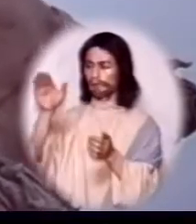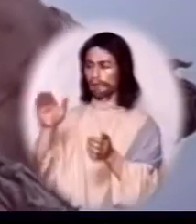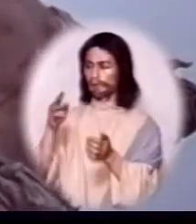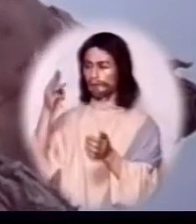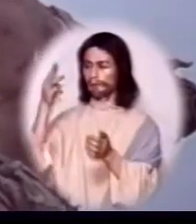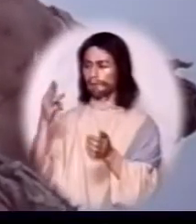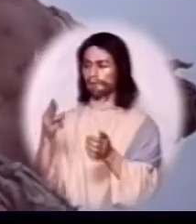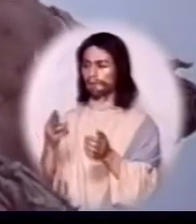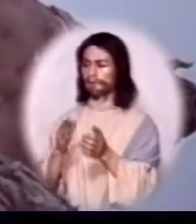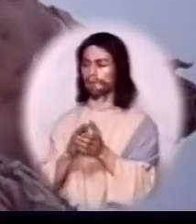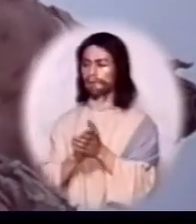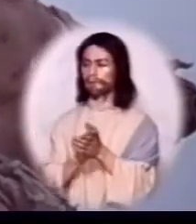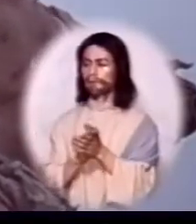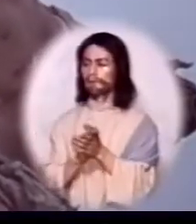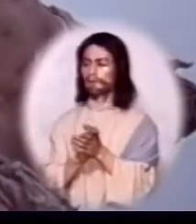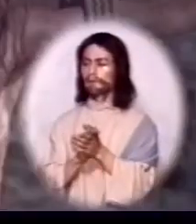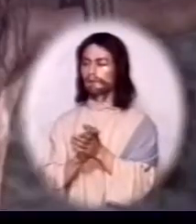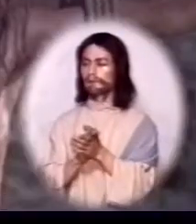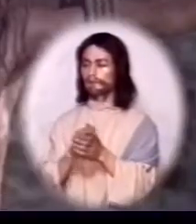우리를